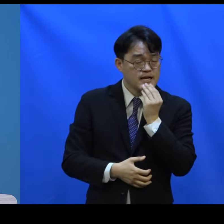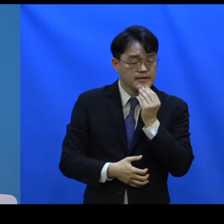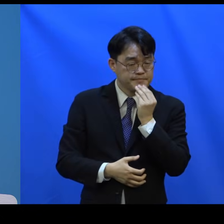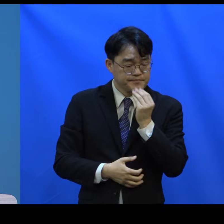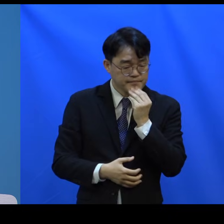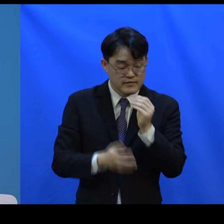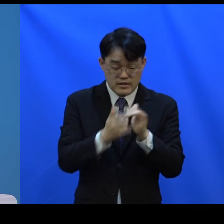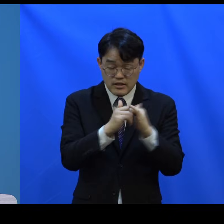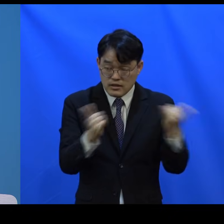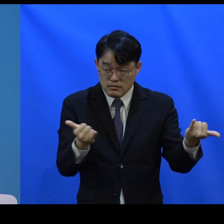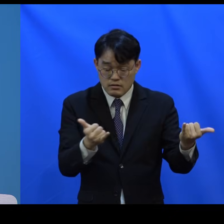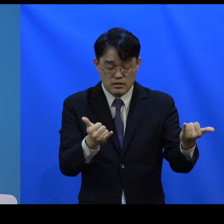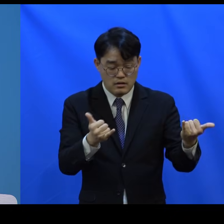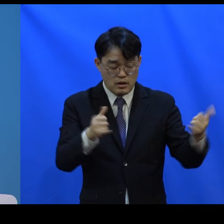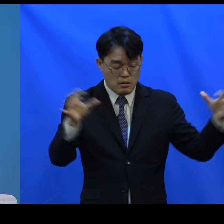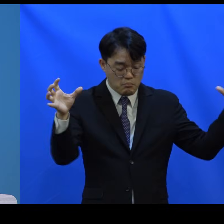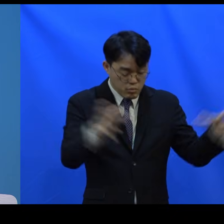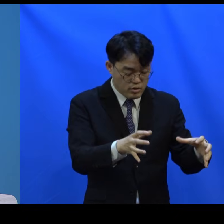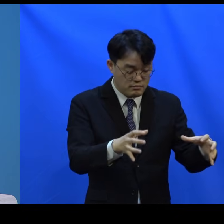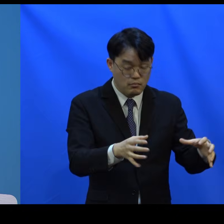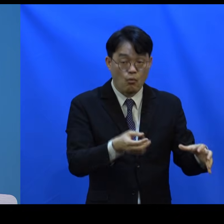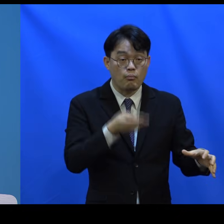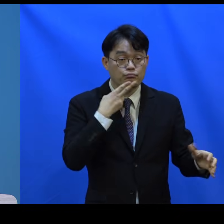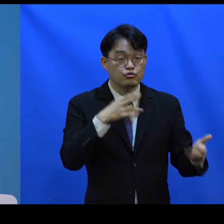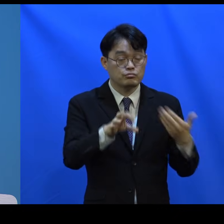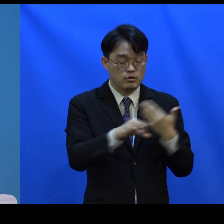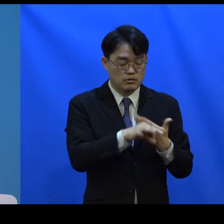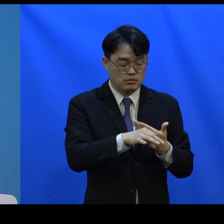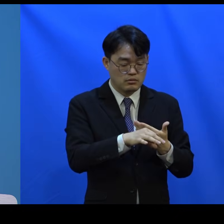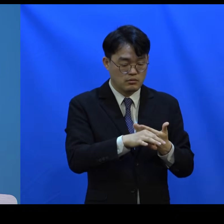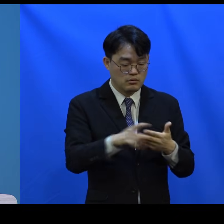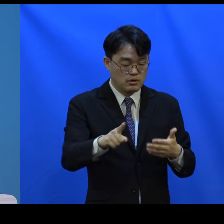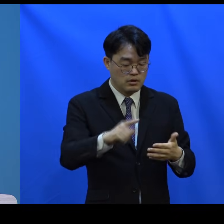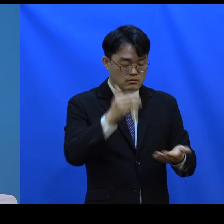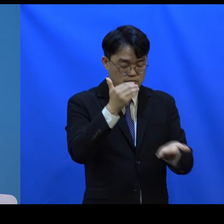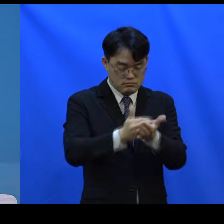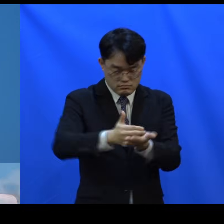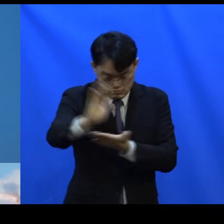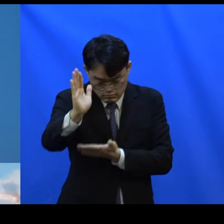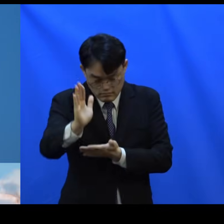두세 사람이 모인 곳에 나도 함께 있겠다. 예, 그래서 이브리서 10장